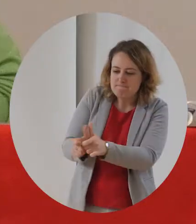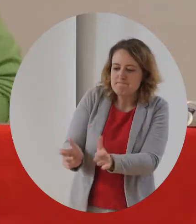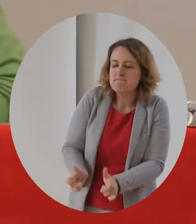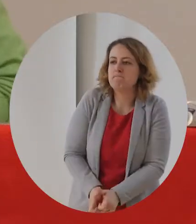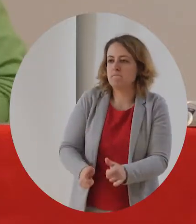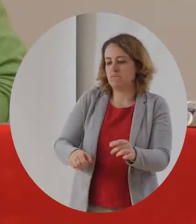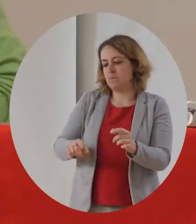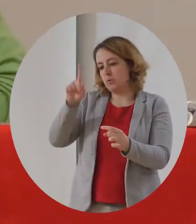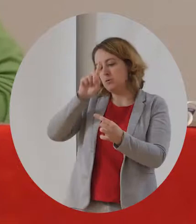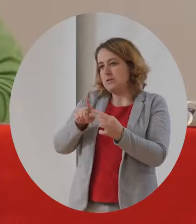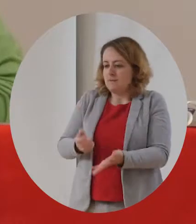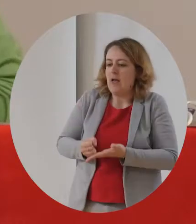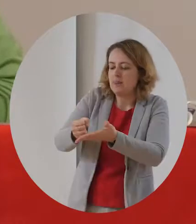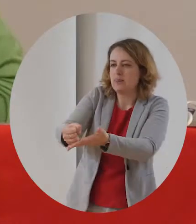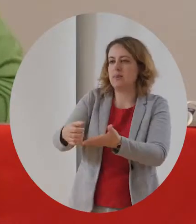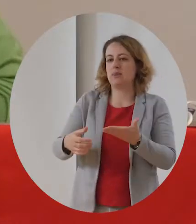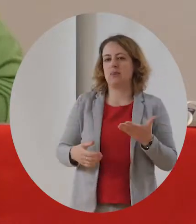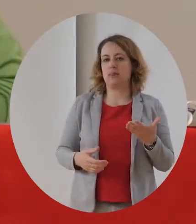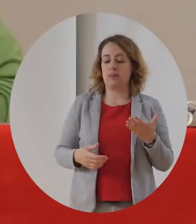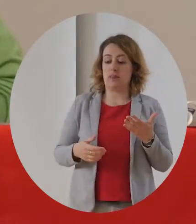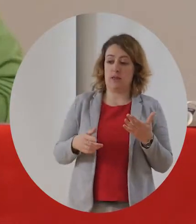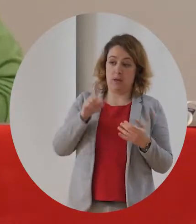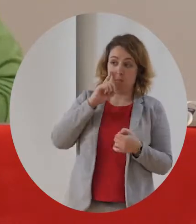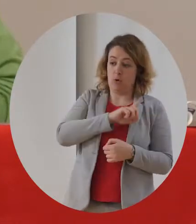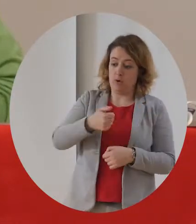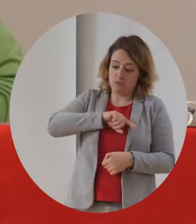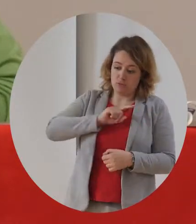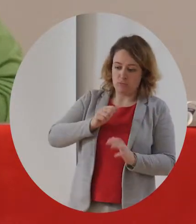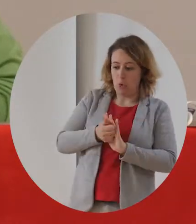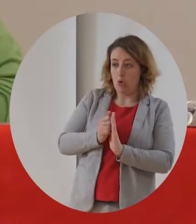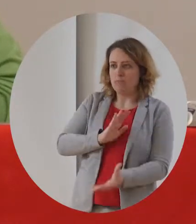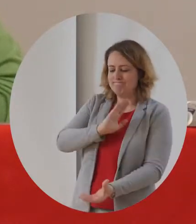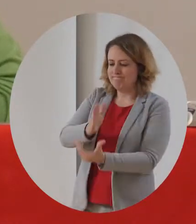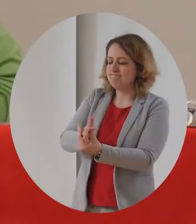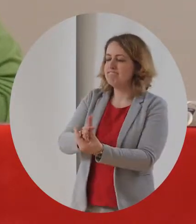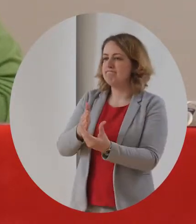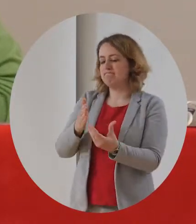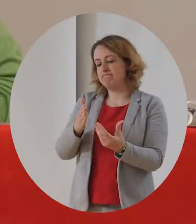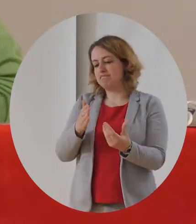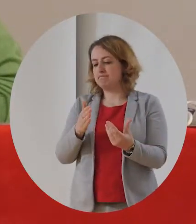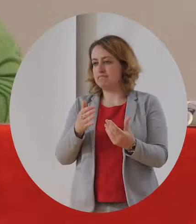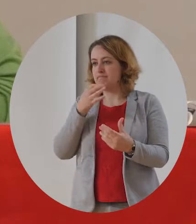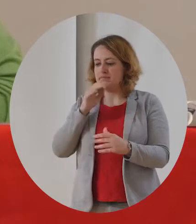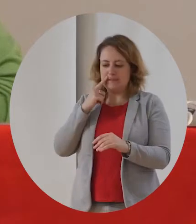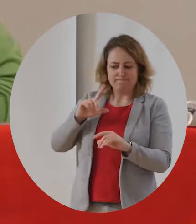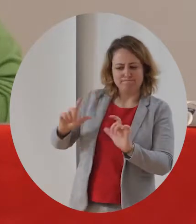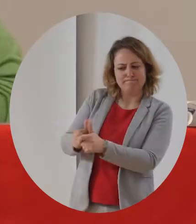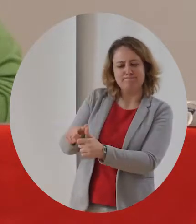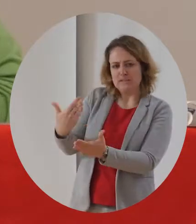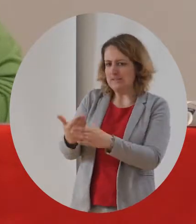et éventuellement même les intervenir pour alarmer et dire ce que nous avons